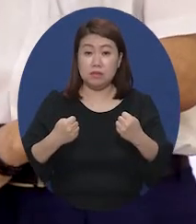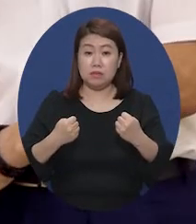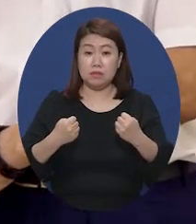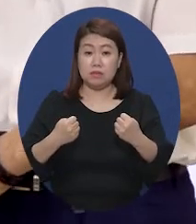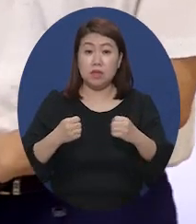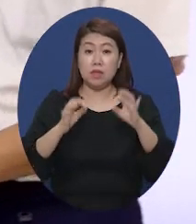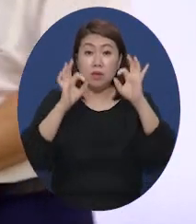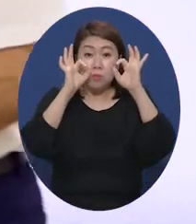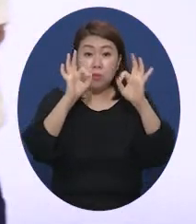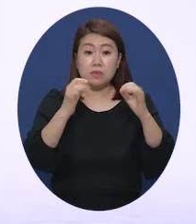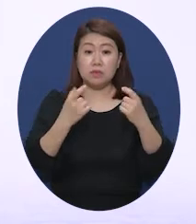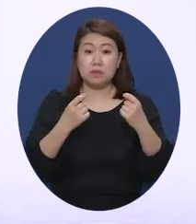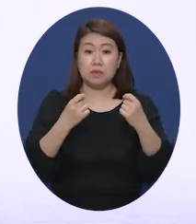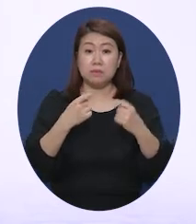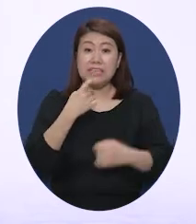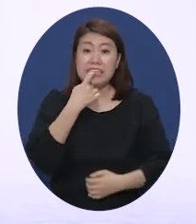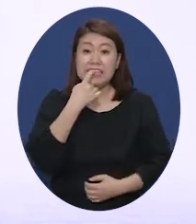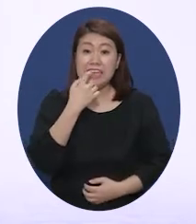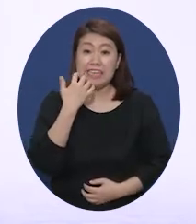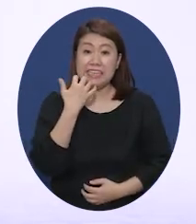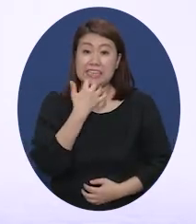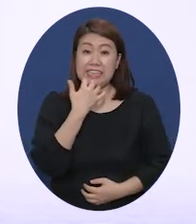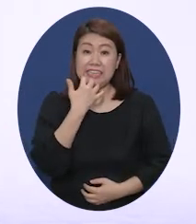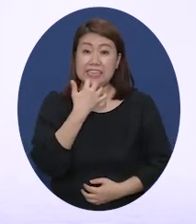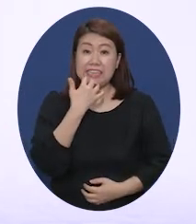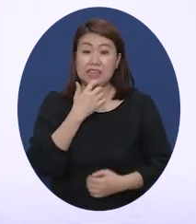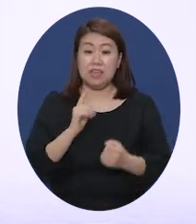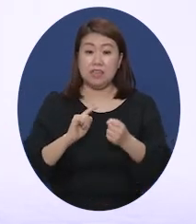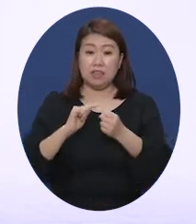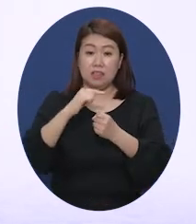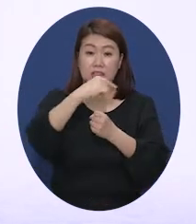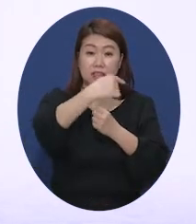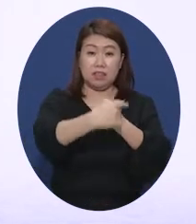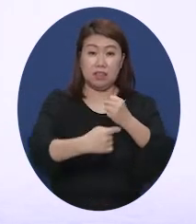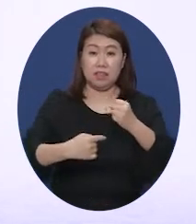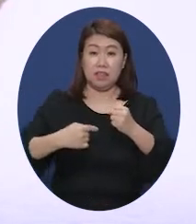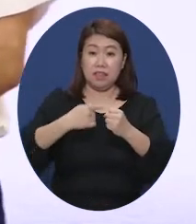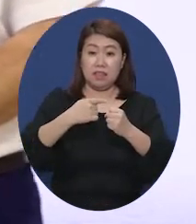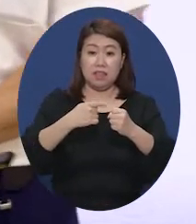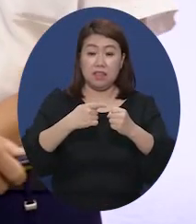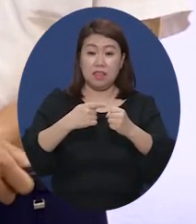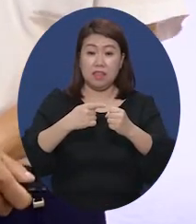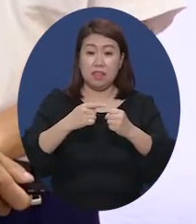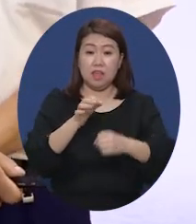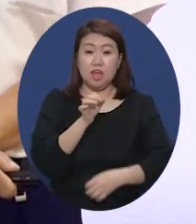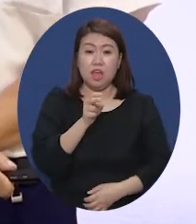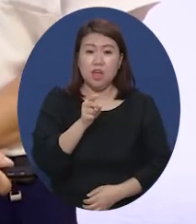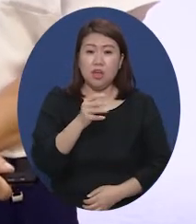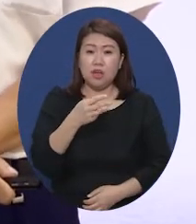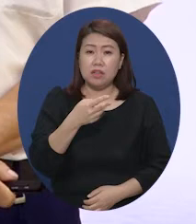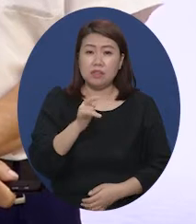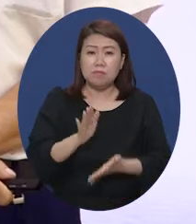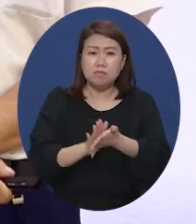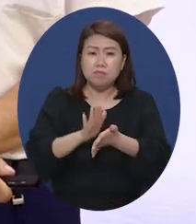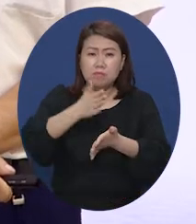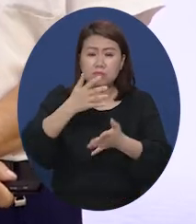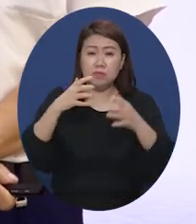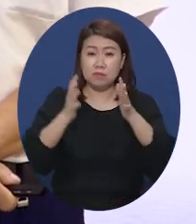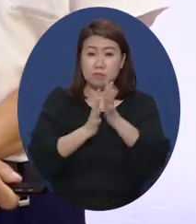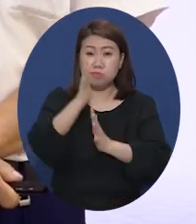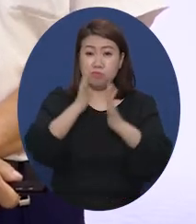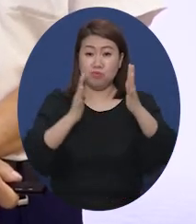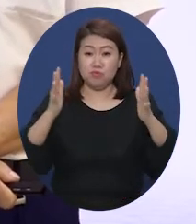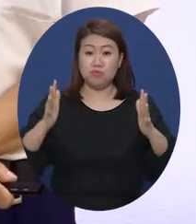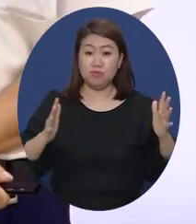여러분 보시다시피 흰선 부분이 있죠, 그죠? 여기 흰선 부분들 이게 이제 아마존 열대 우림